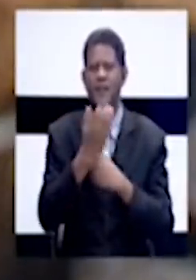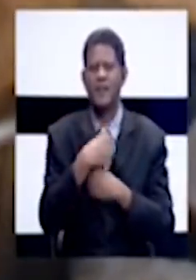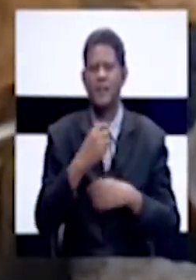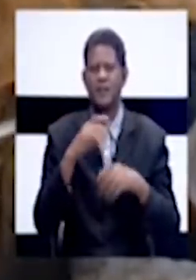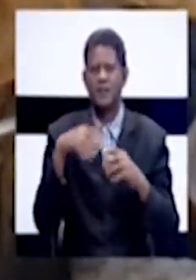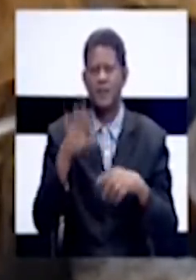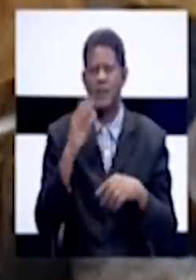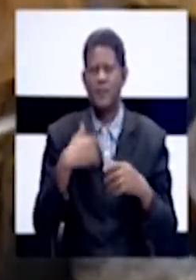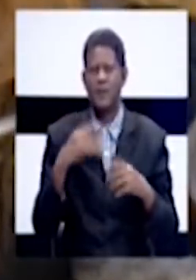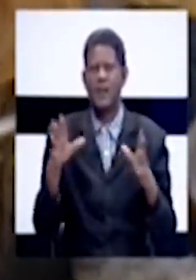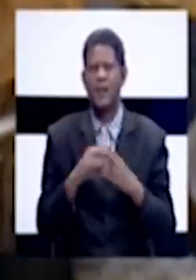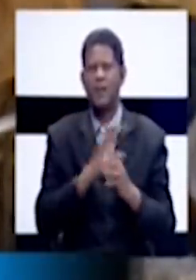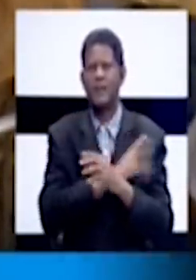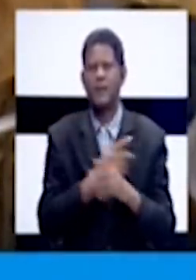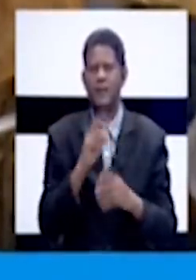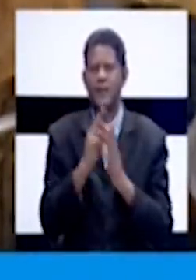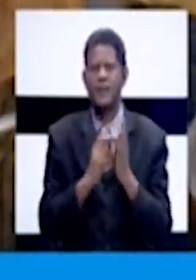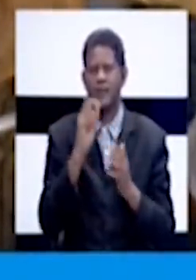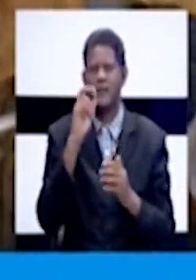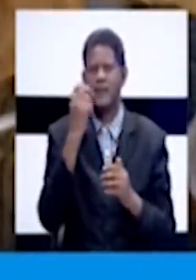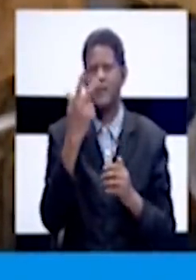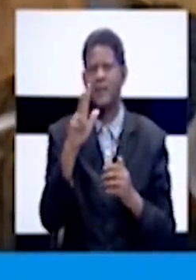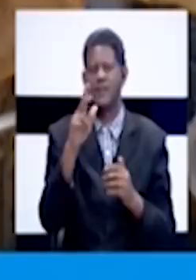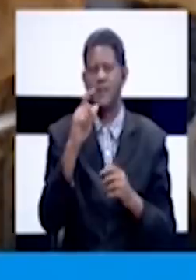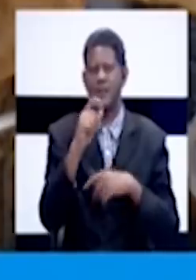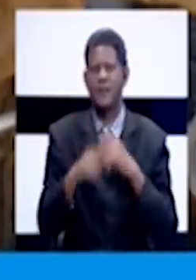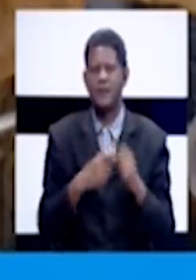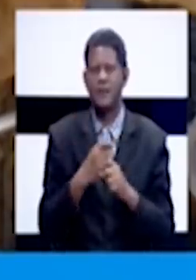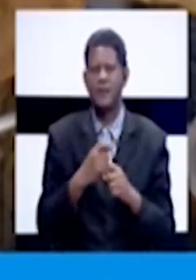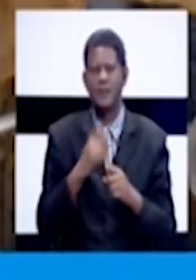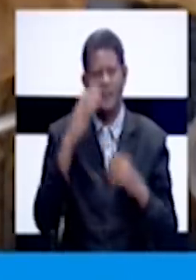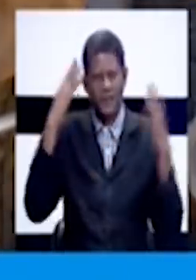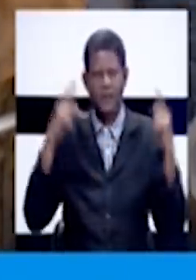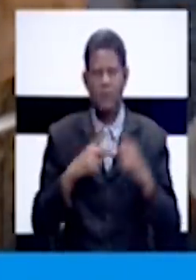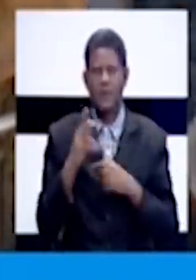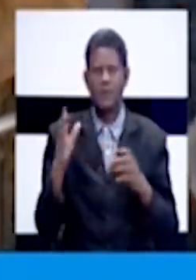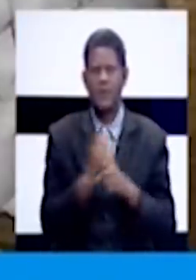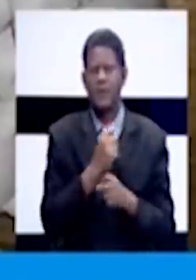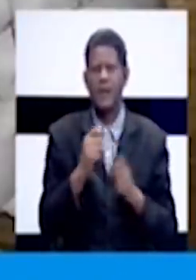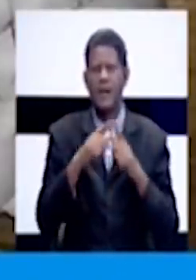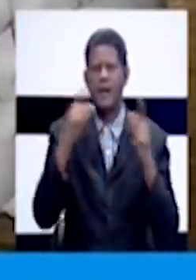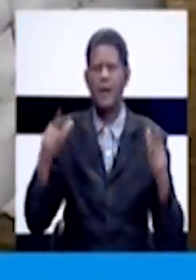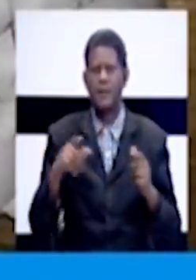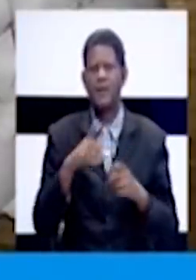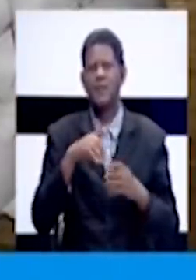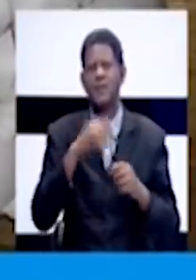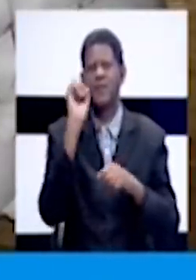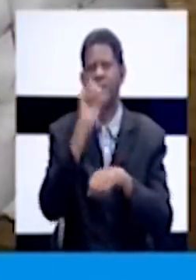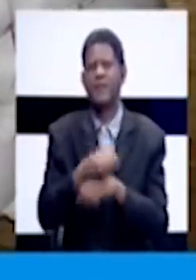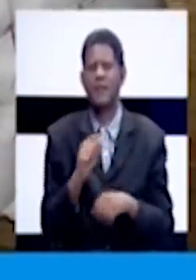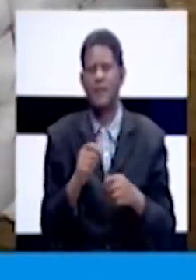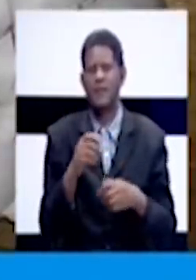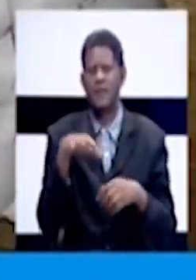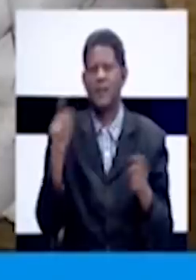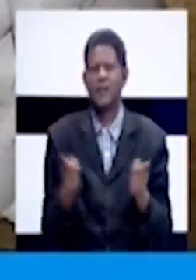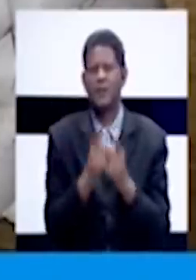ሓይሊ ሓይሉ ኣኻኺቡ ብዕሎት 13 ሕዳር 2013 ዓ.ም ዘካየዱ ናይ ቀቢፀ ተስፋ ወራር እውን ዓብዪ ስዕረት ወሪድዎ ህዝቢ ትግራይ ሎሚ እውን ከም